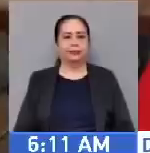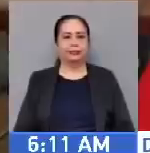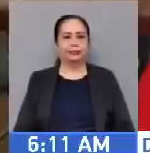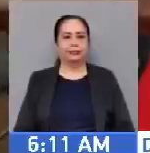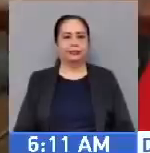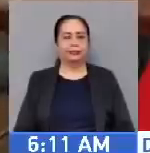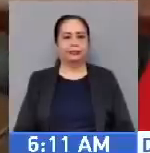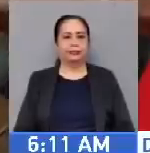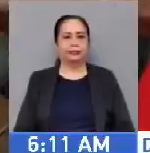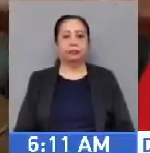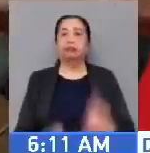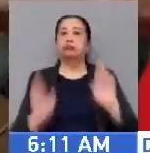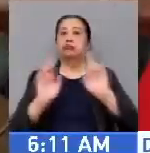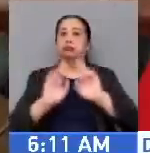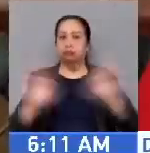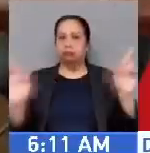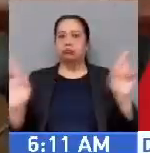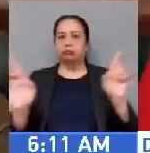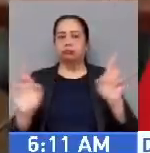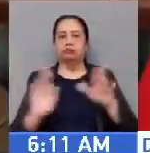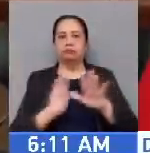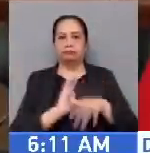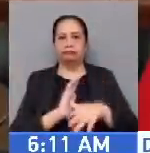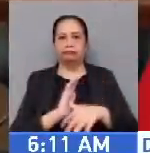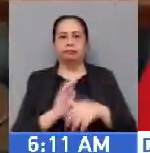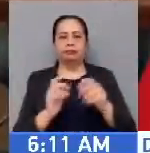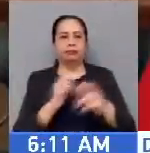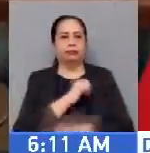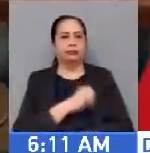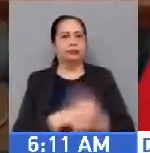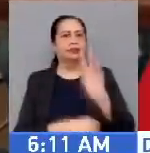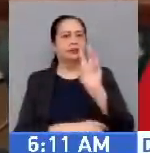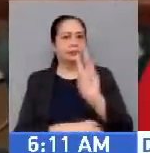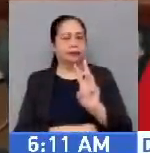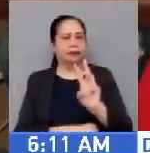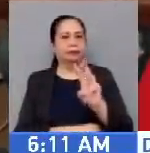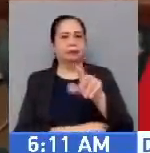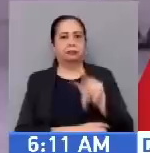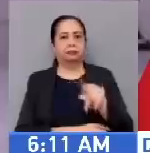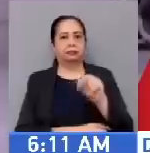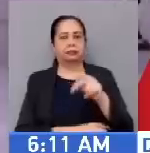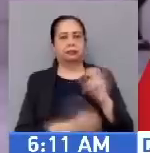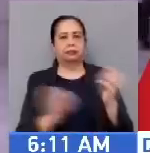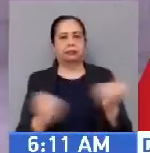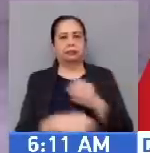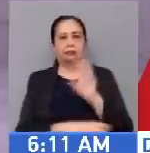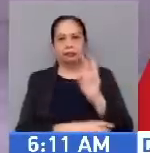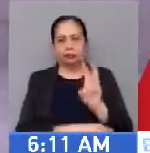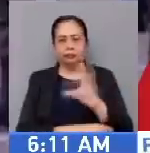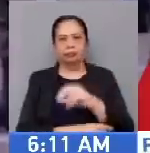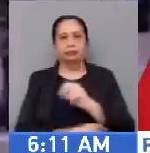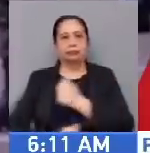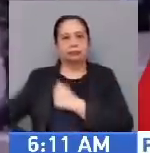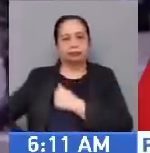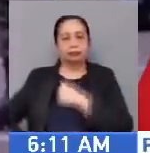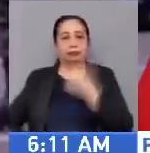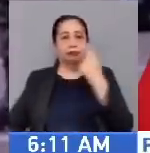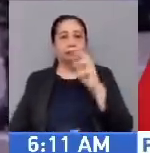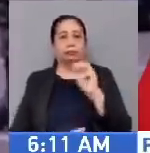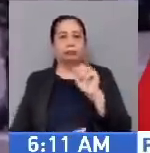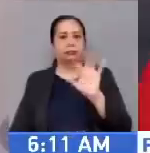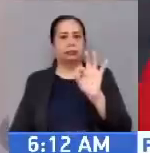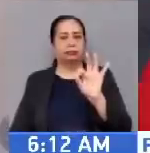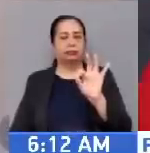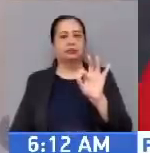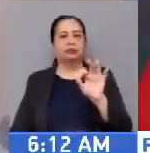Nakahanda na ang Commission on Elections Region 6, Police Regional Office 6 at Militar para sa May 9 National and Local